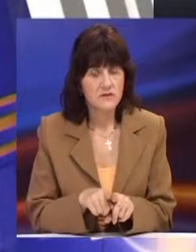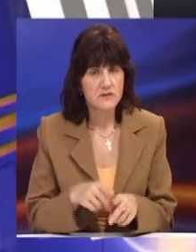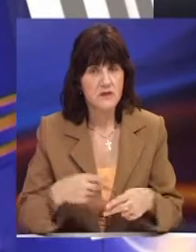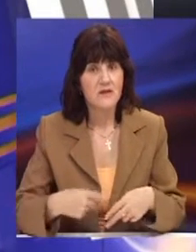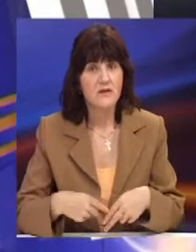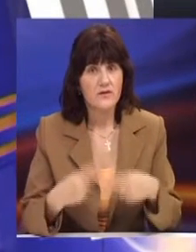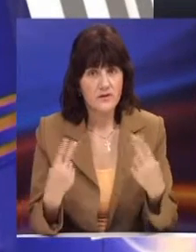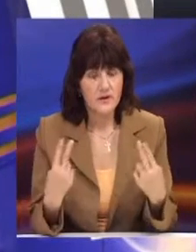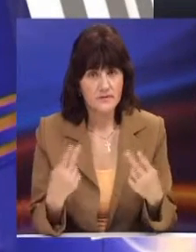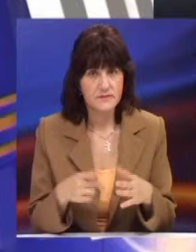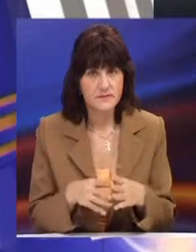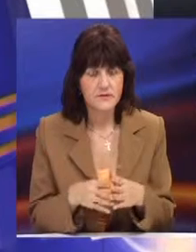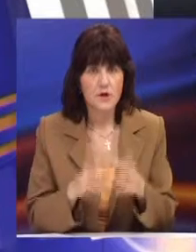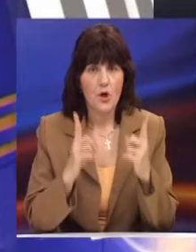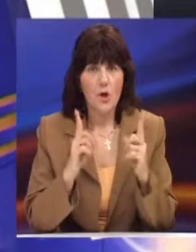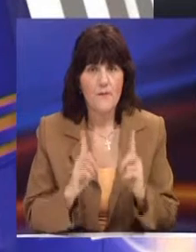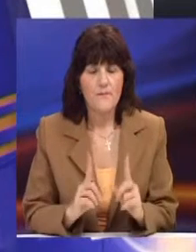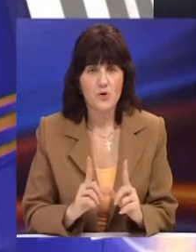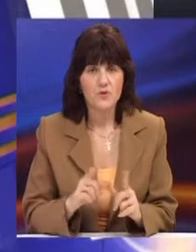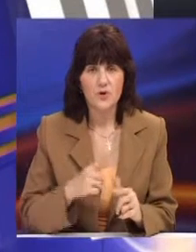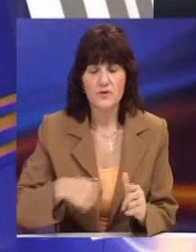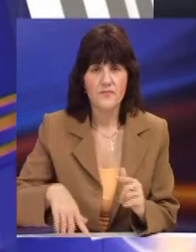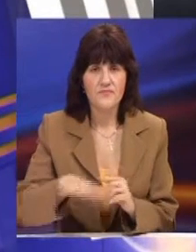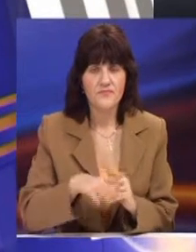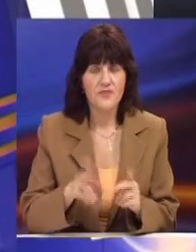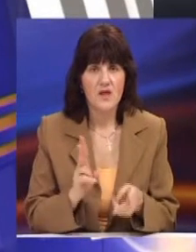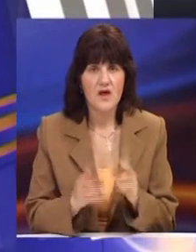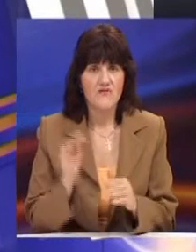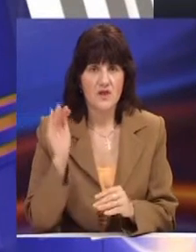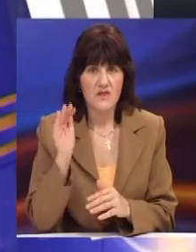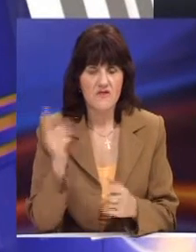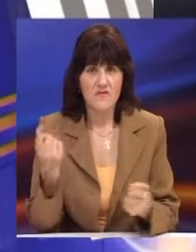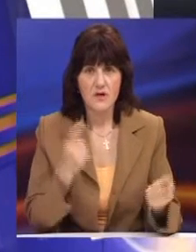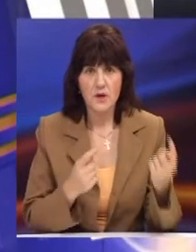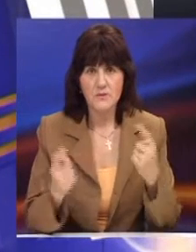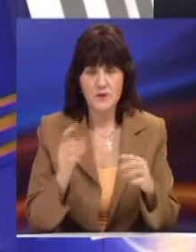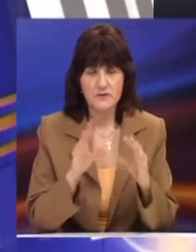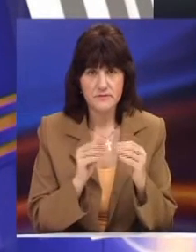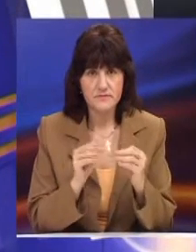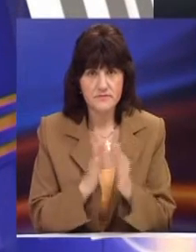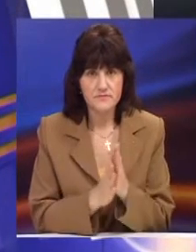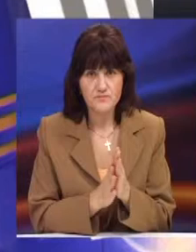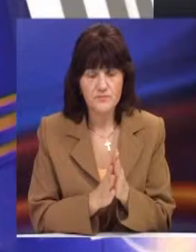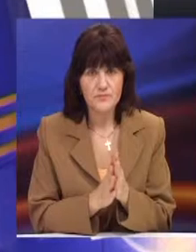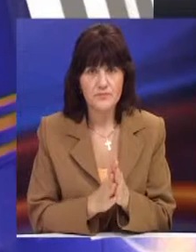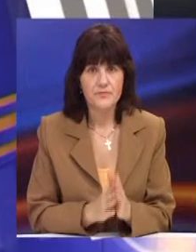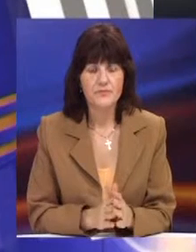da razjasnim malo, postoji u javnosti, barem ono kakve su informacije dolazile do mene,